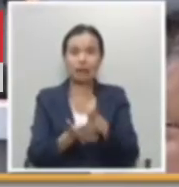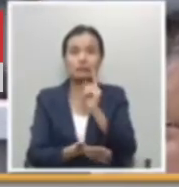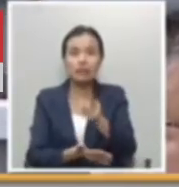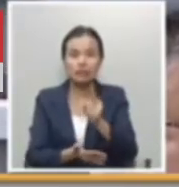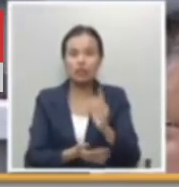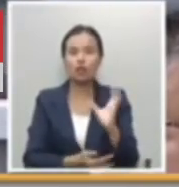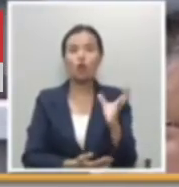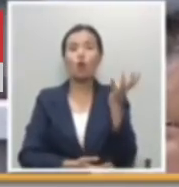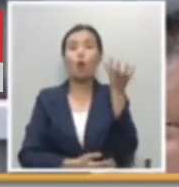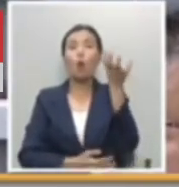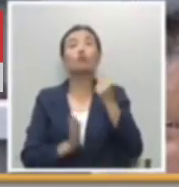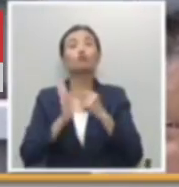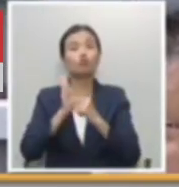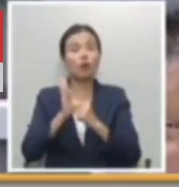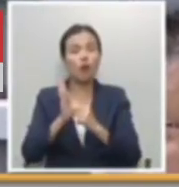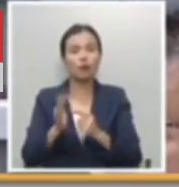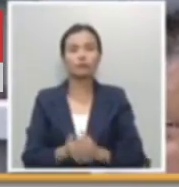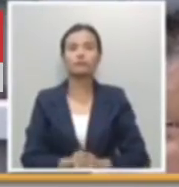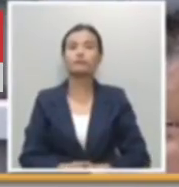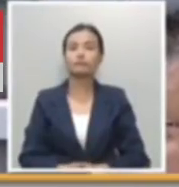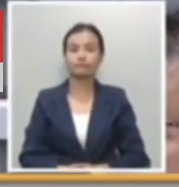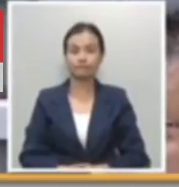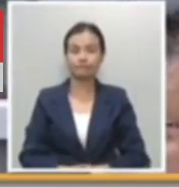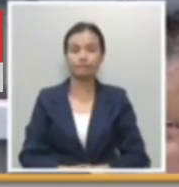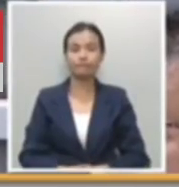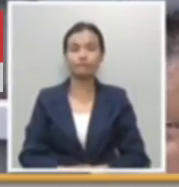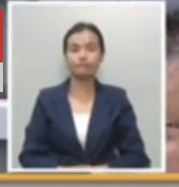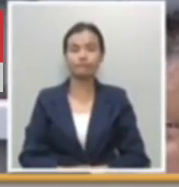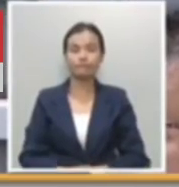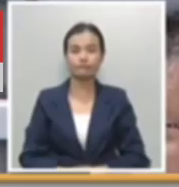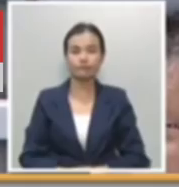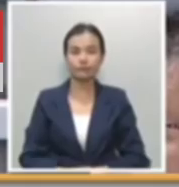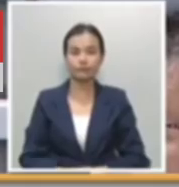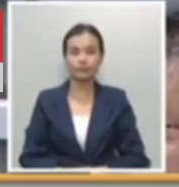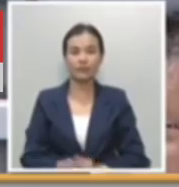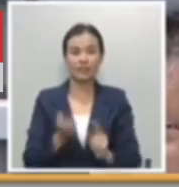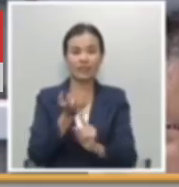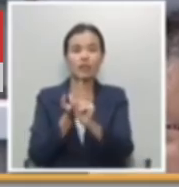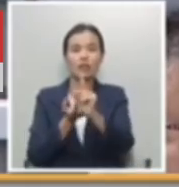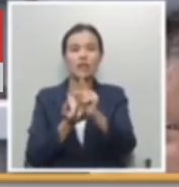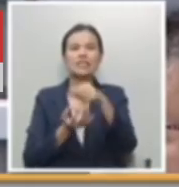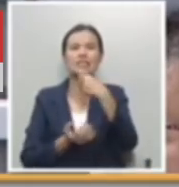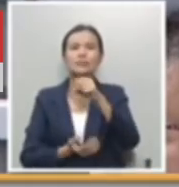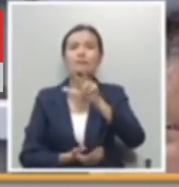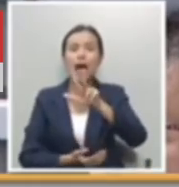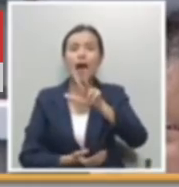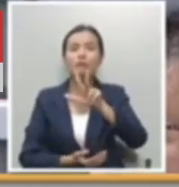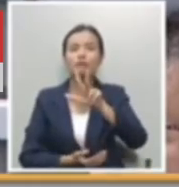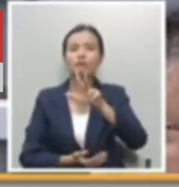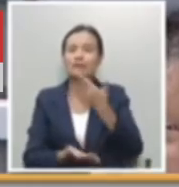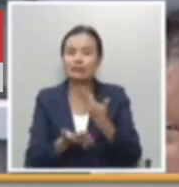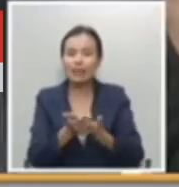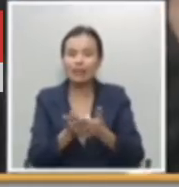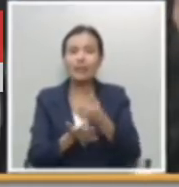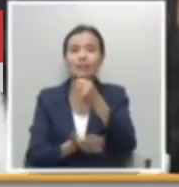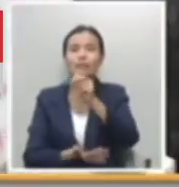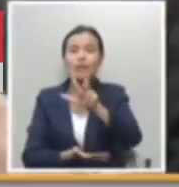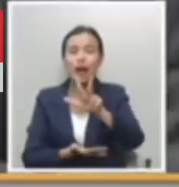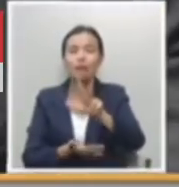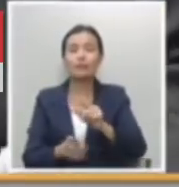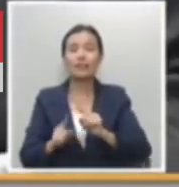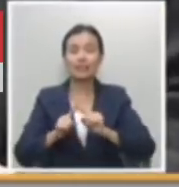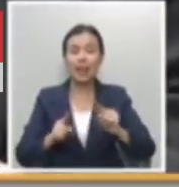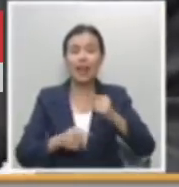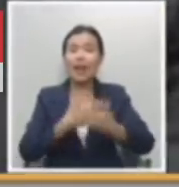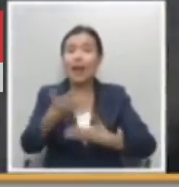าโลกเป็นตัวอย่างเลยนะครับกิโลนึงก็ไม่เกิน13บาทอย่างมากเลยแต่ว่าท่